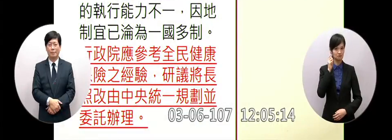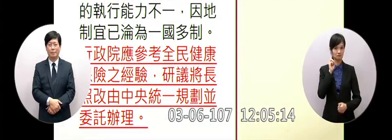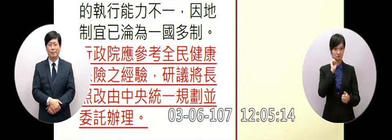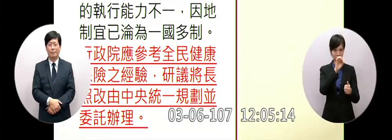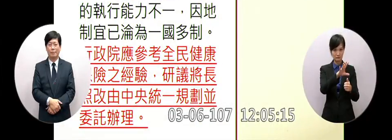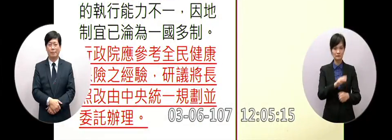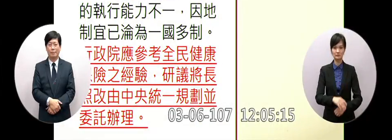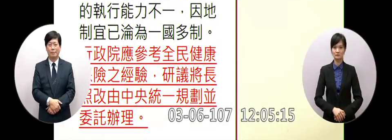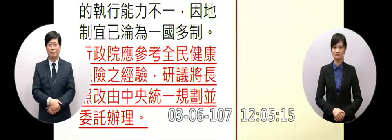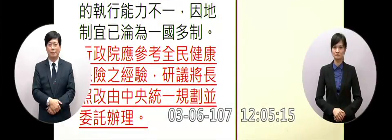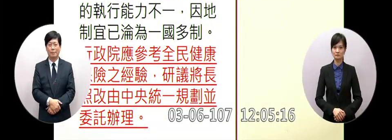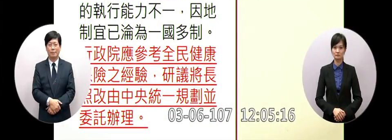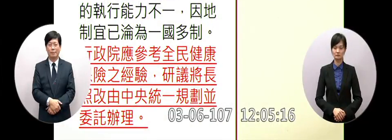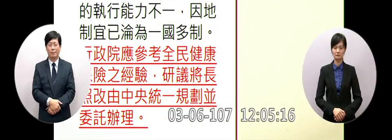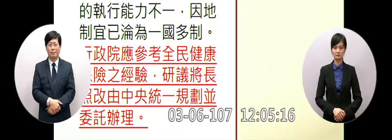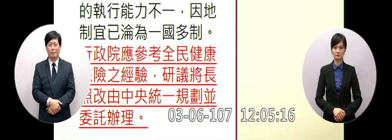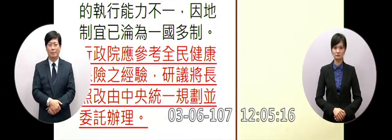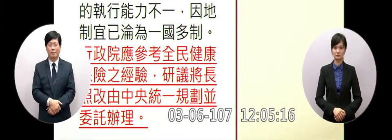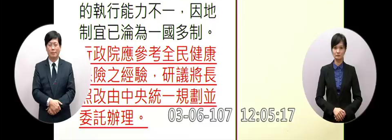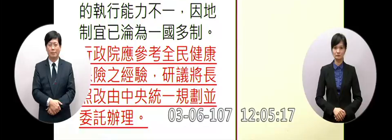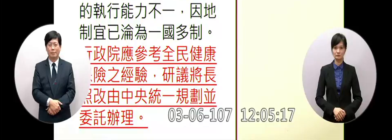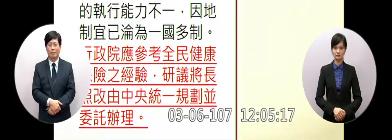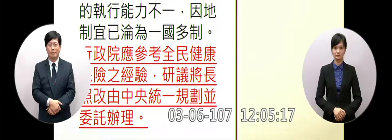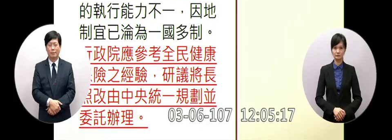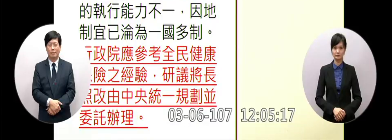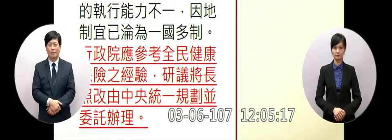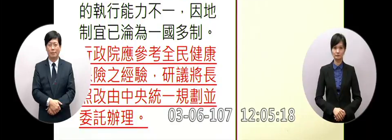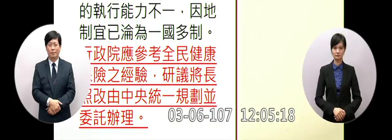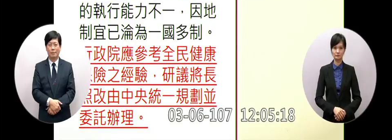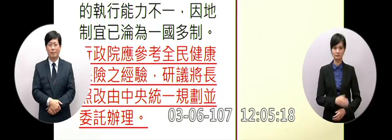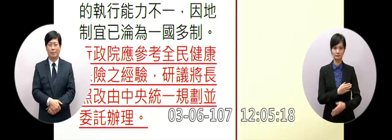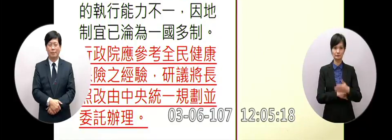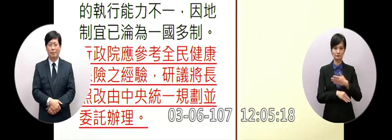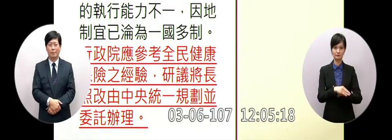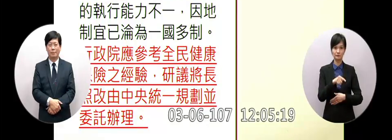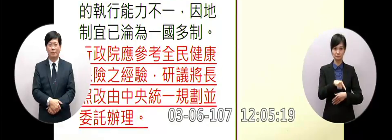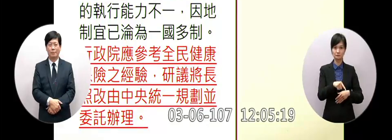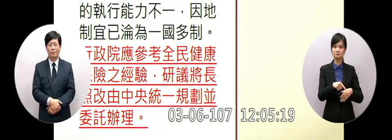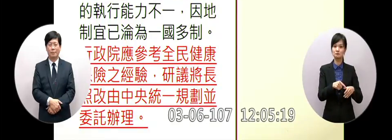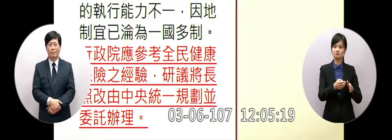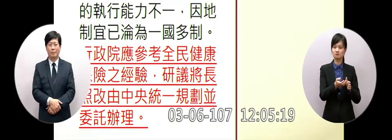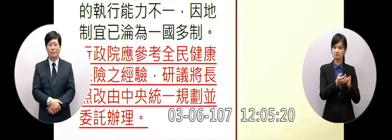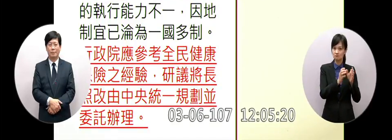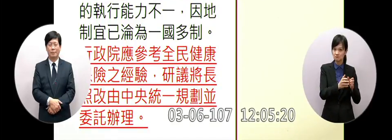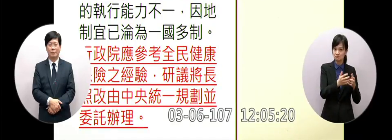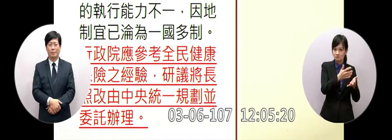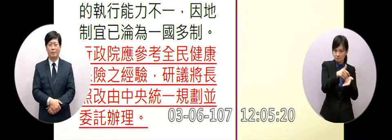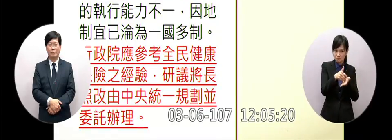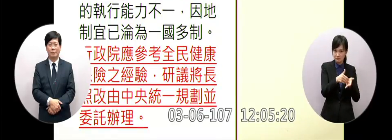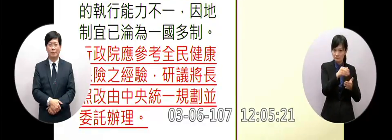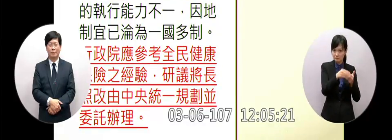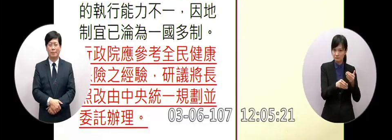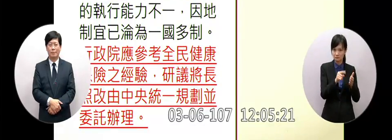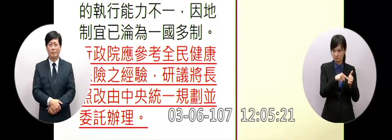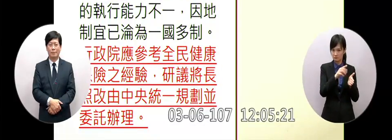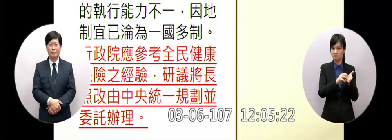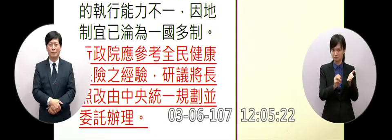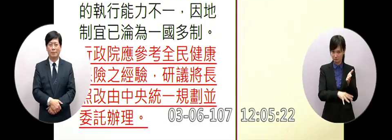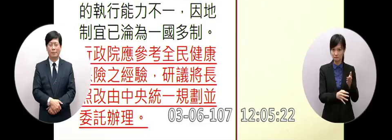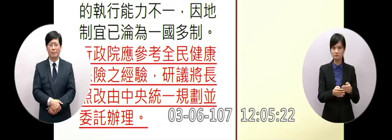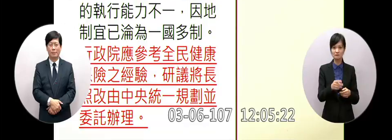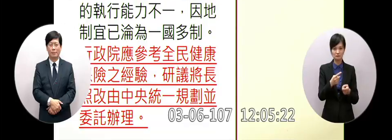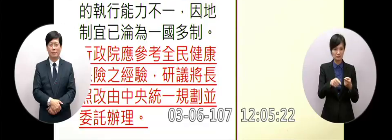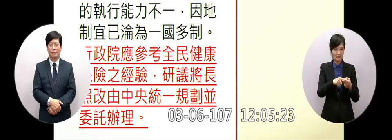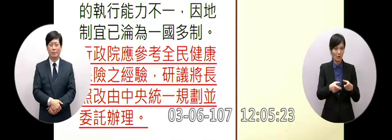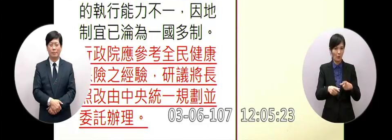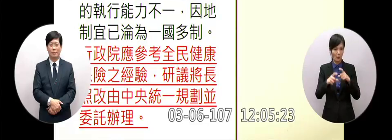要取消，就是说在设算的这个制度。好，这个是在执法里面就是说规定的，回归到计